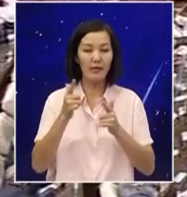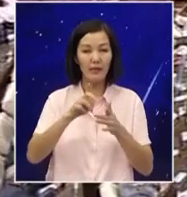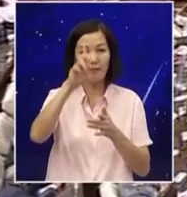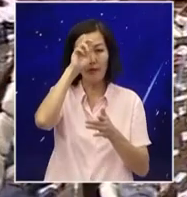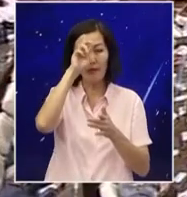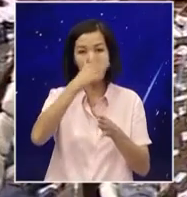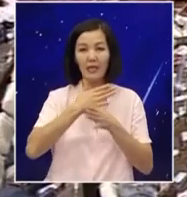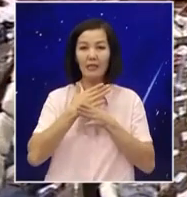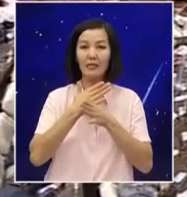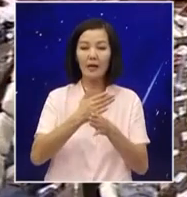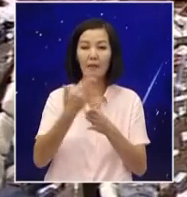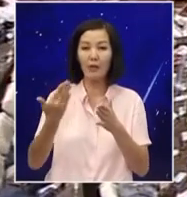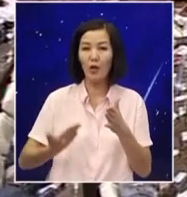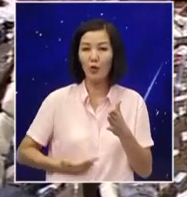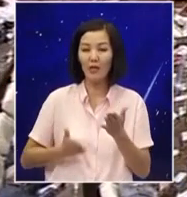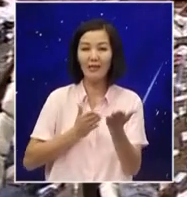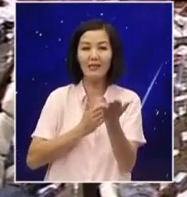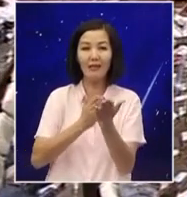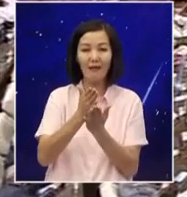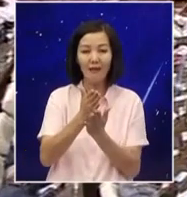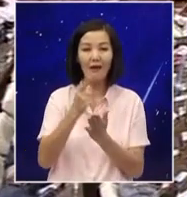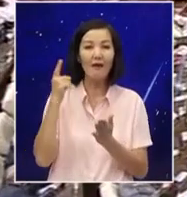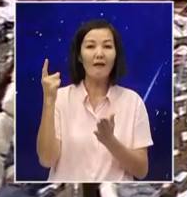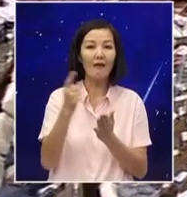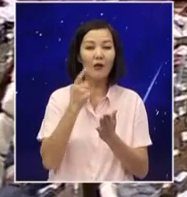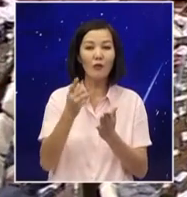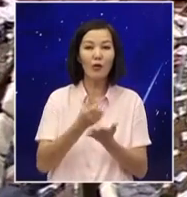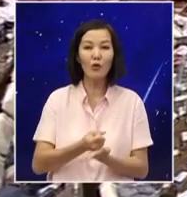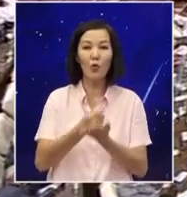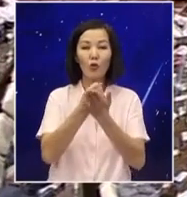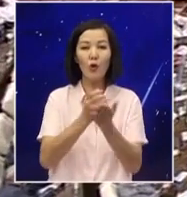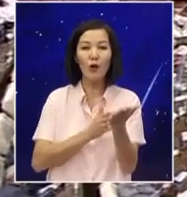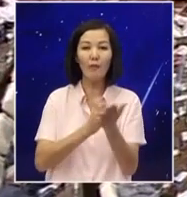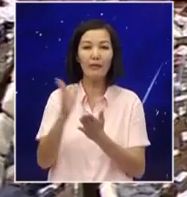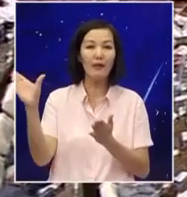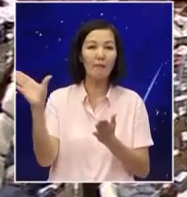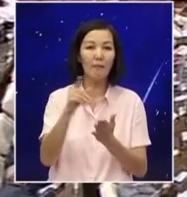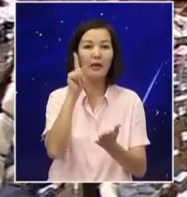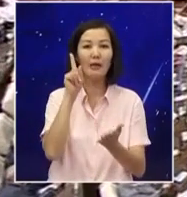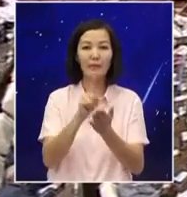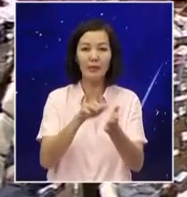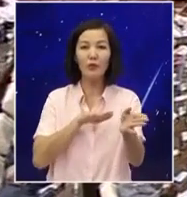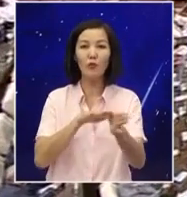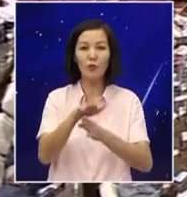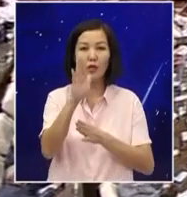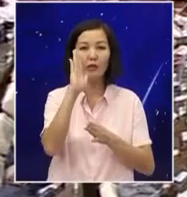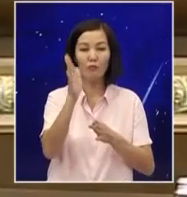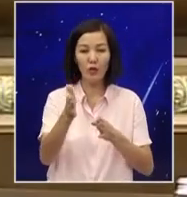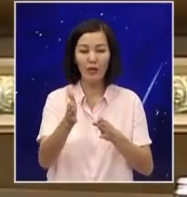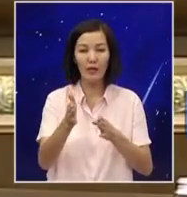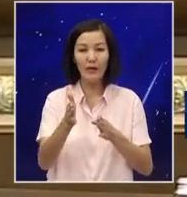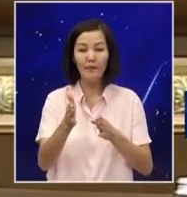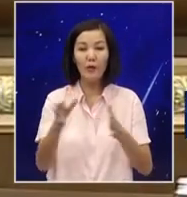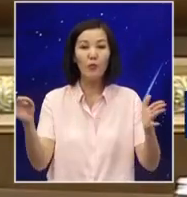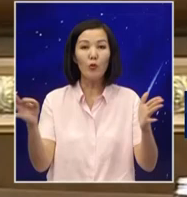тарапынан әлеуметтік саладағы және экономиканы қолдауға бағытталған барлық міндеттемелер орындалатын болады. Бұл